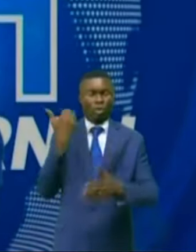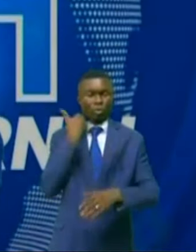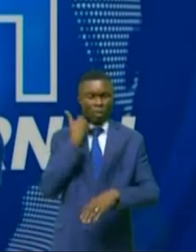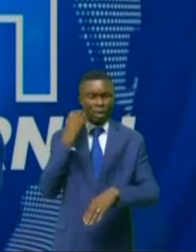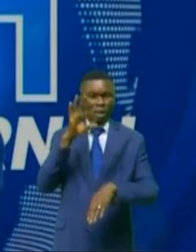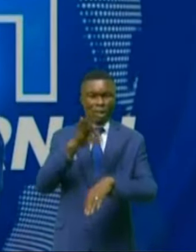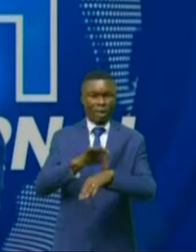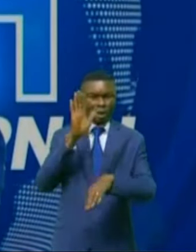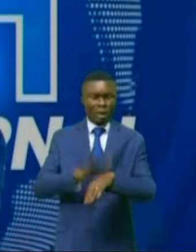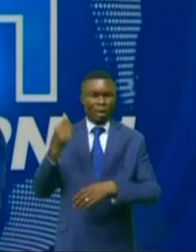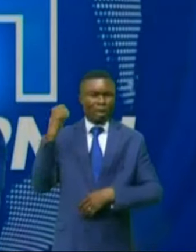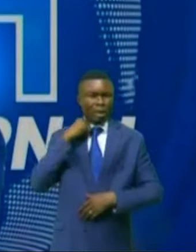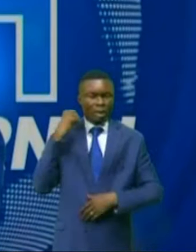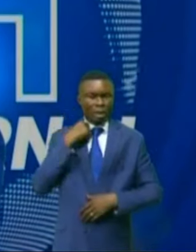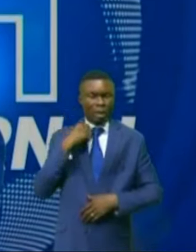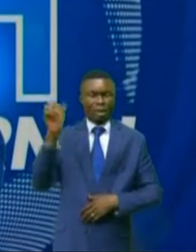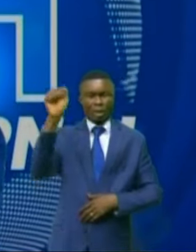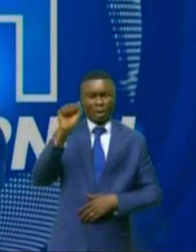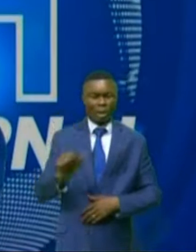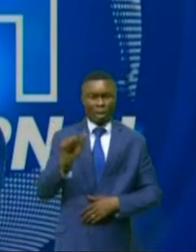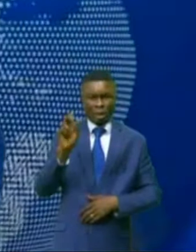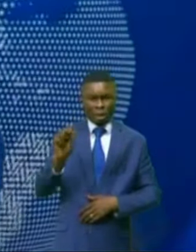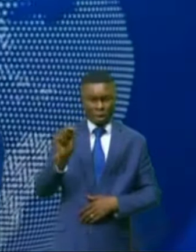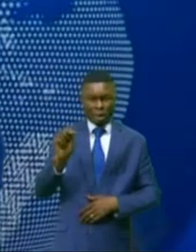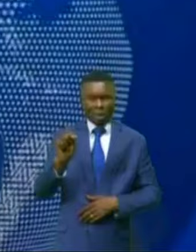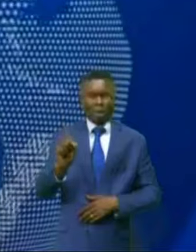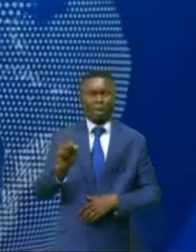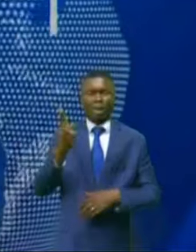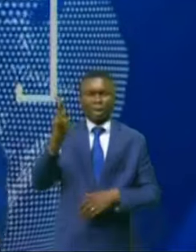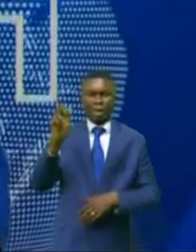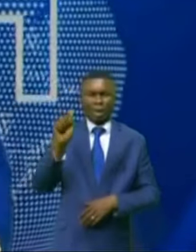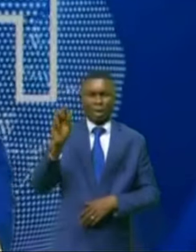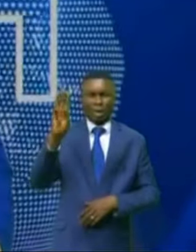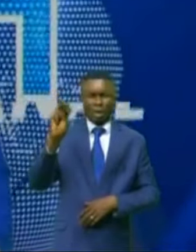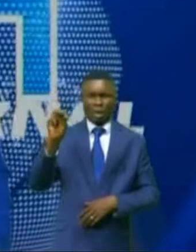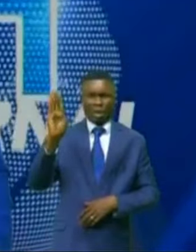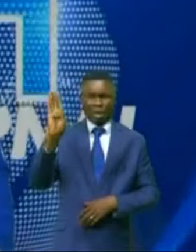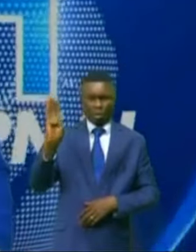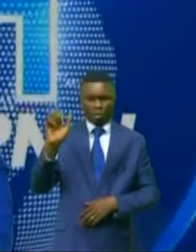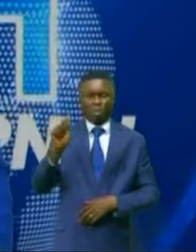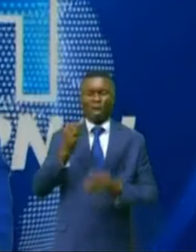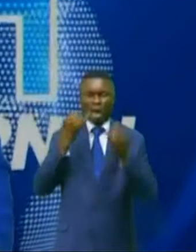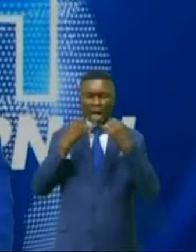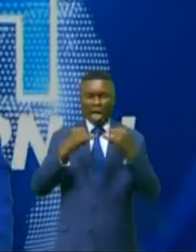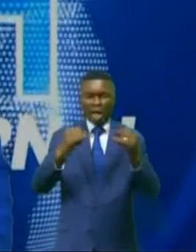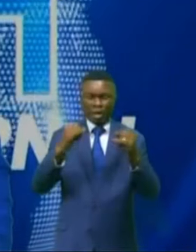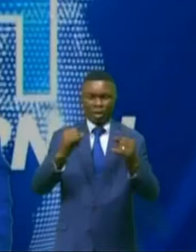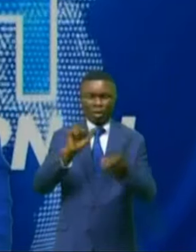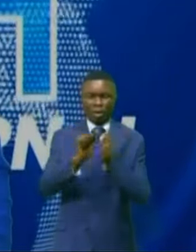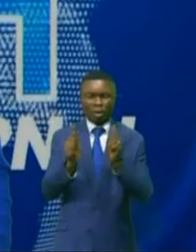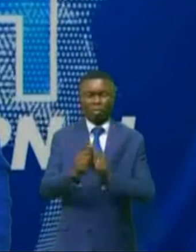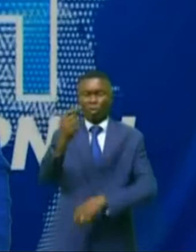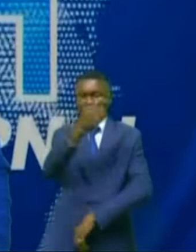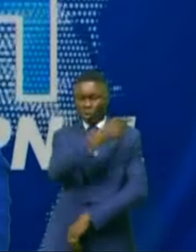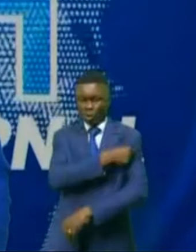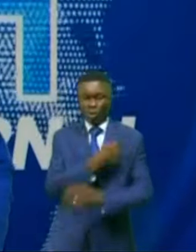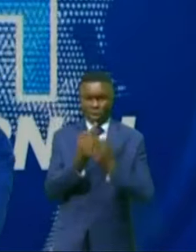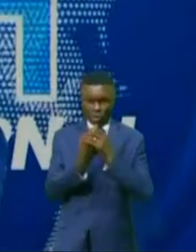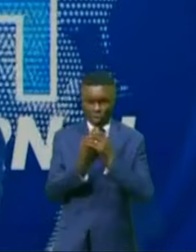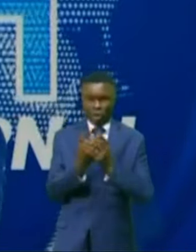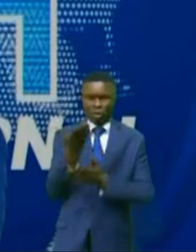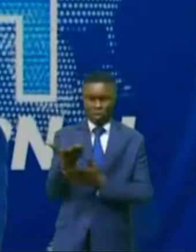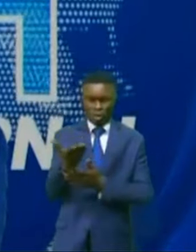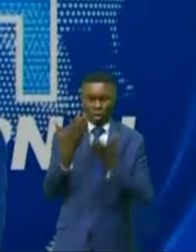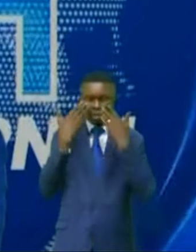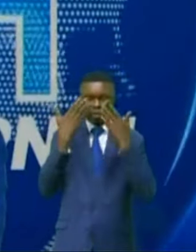maladie. Le docteur Samuel Roger Kamba a aussi annoncé l'introduction d'un vaccin dans les tout prochains jours pour